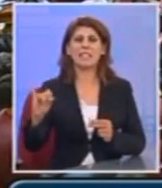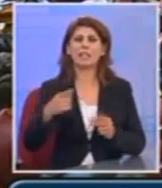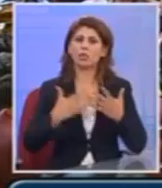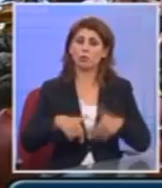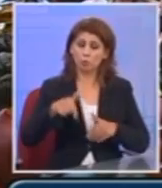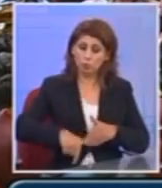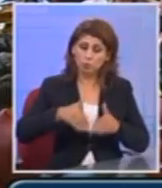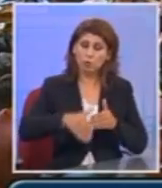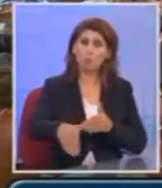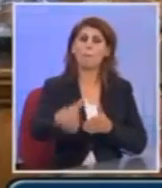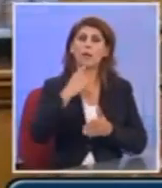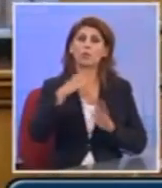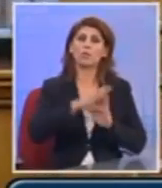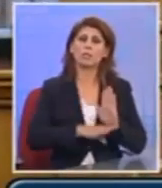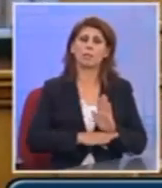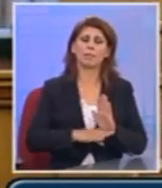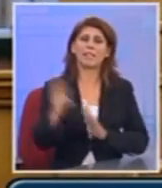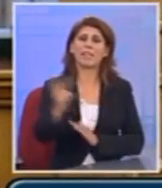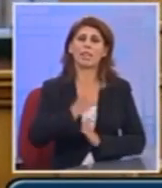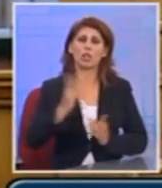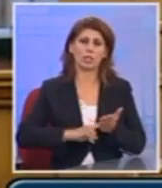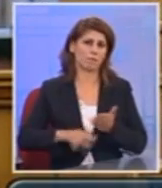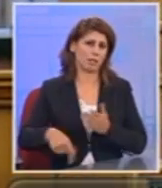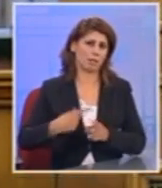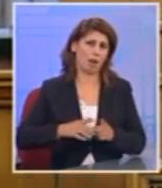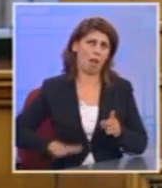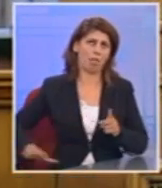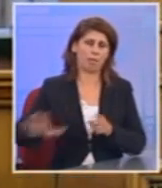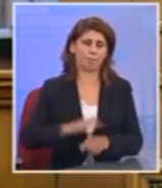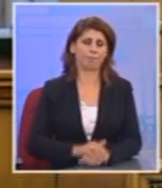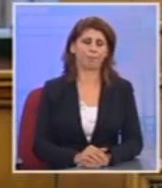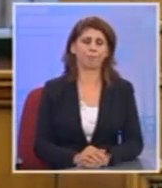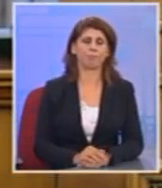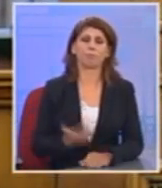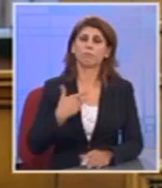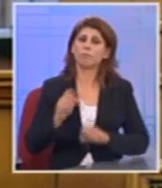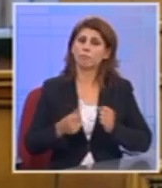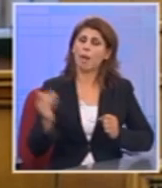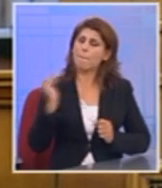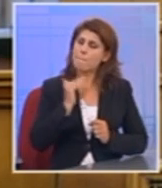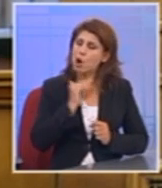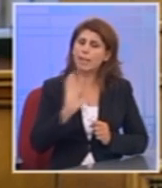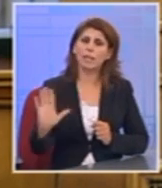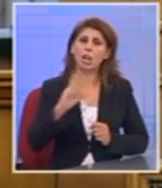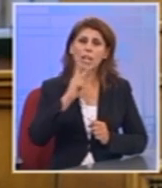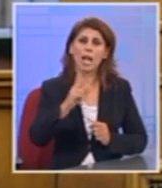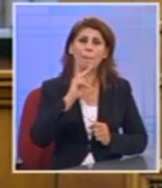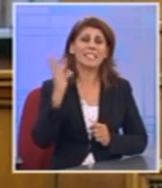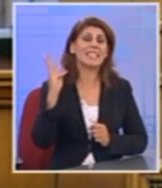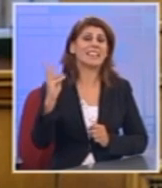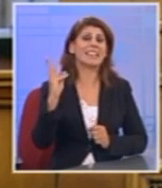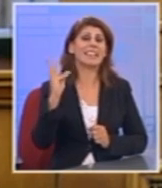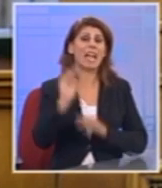και του μέλλοντος του συστήματος κοινωνικής ασφάλισης στη χώρα μας θα προσπαθήσω σύντομα να απαντήσω σε τρία